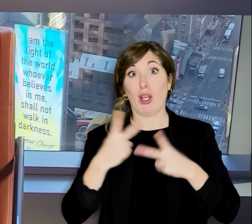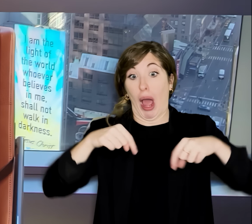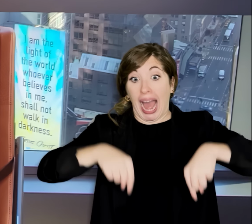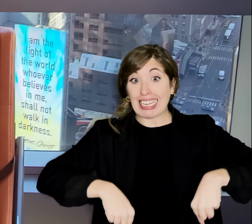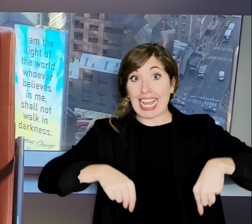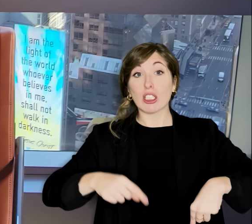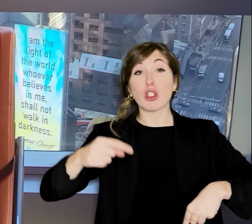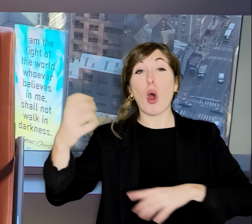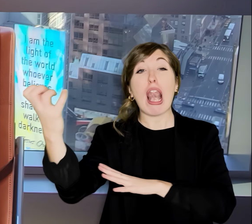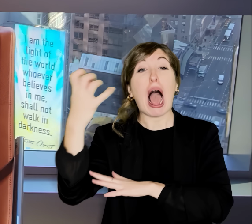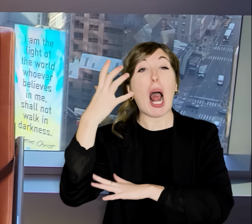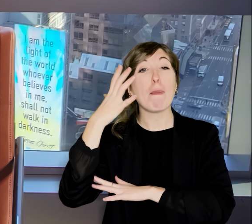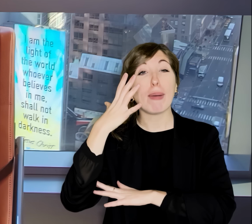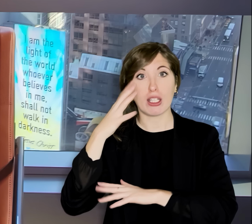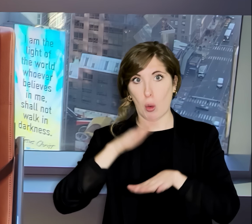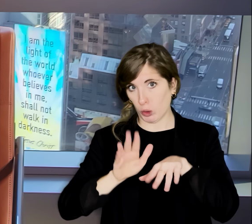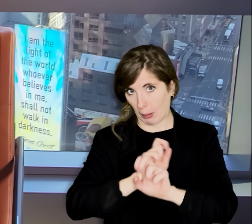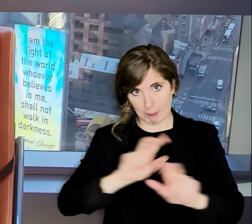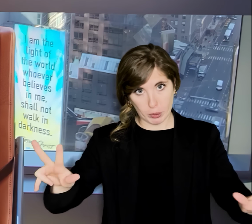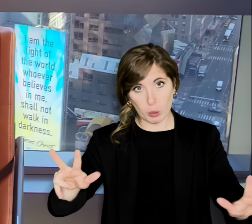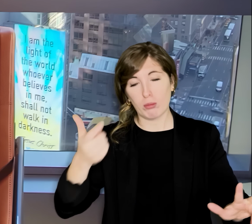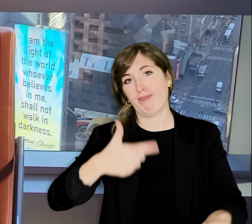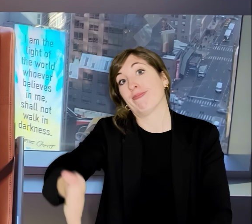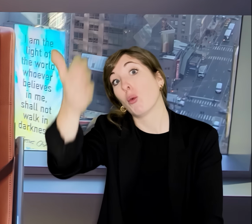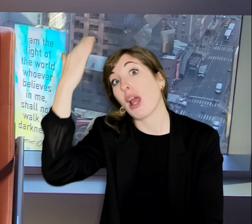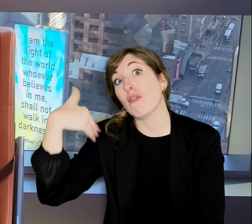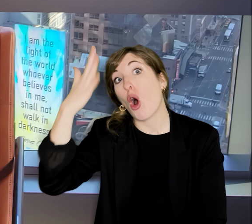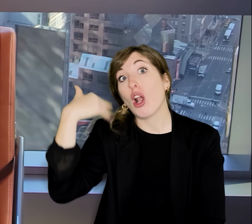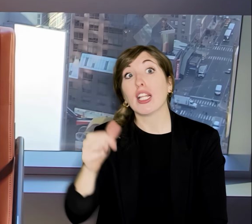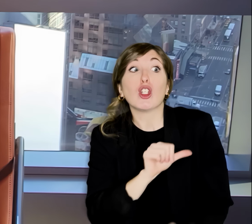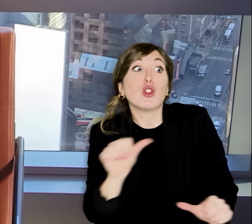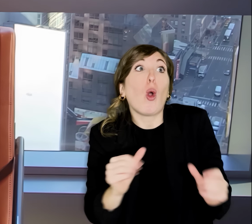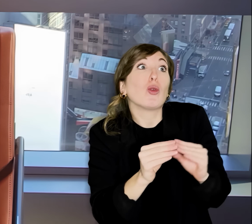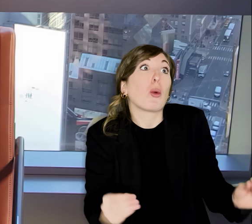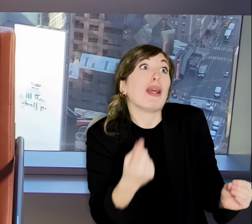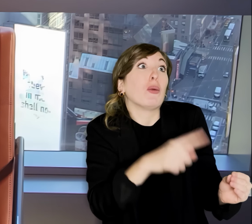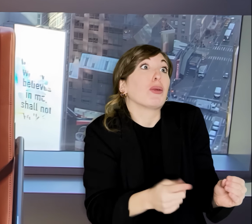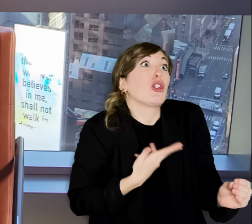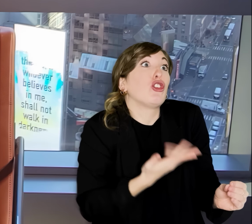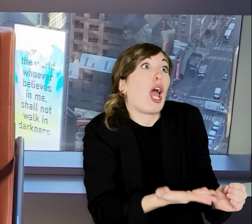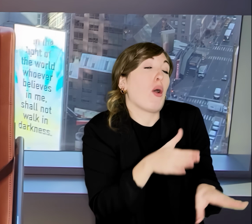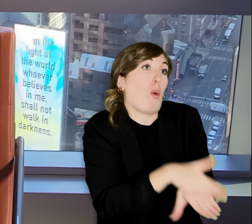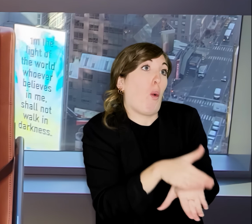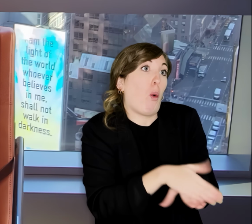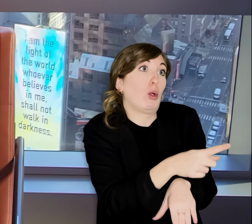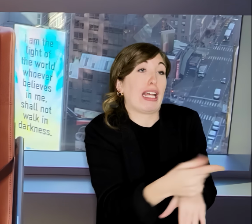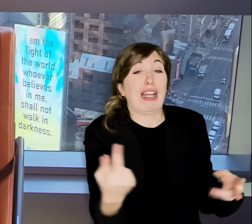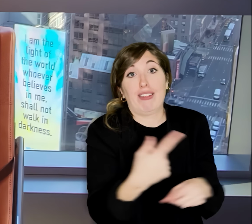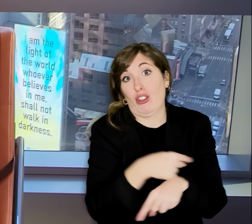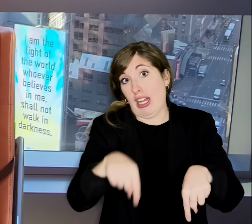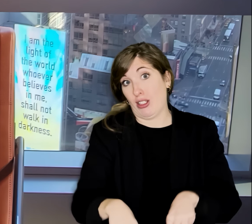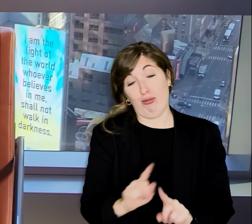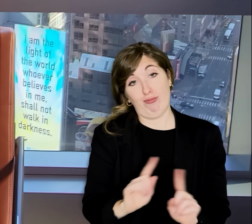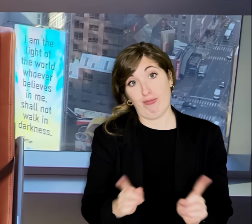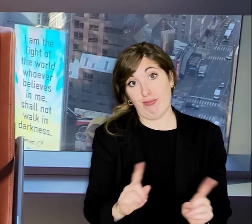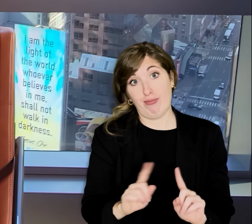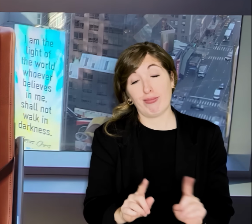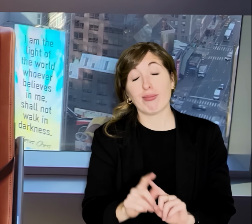è chiaro all'inizio quando c'erano c'era solo quello e c'era Per carità ma adesso si è visto che tutti i soggetti che sono stati